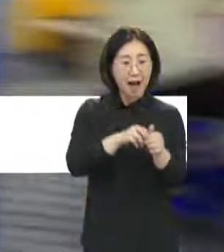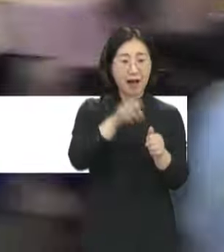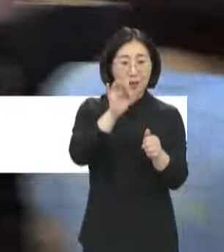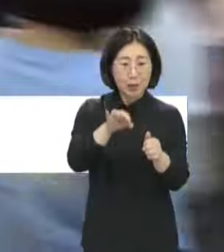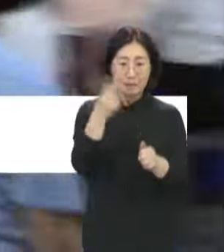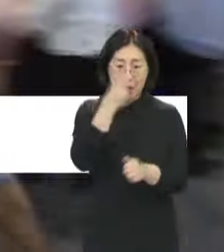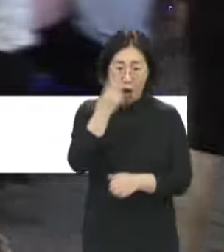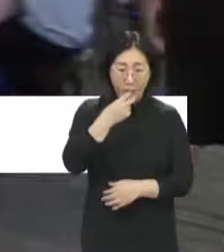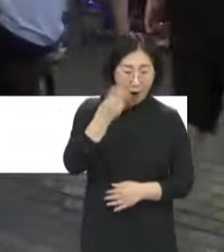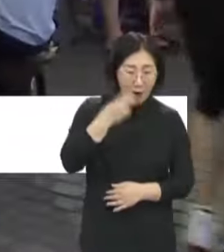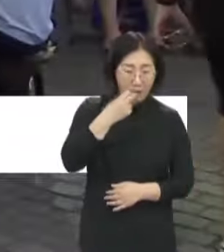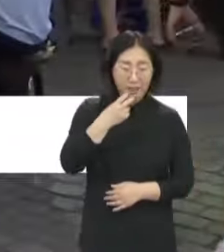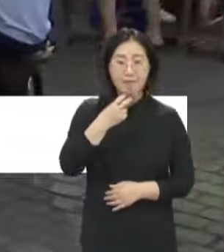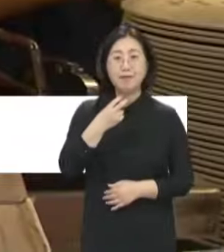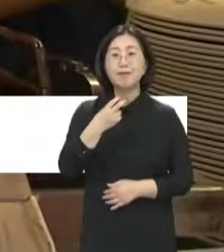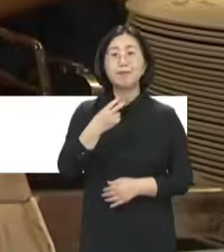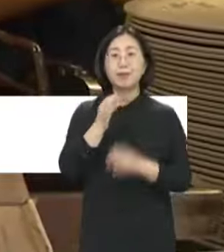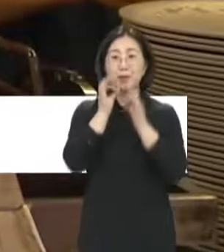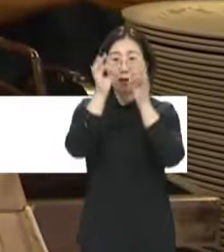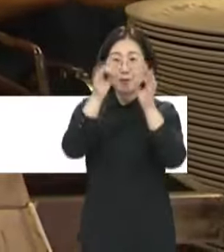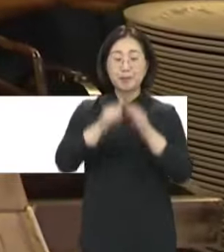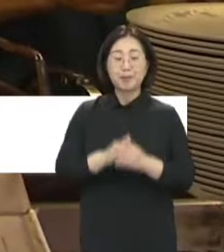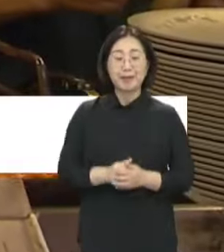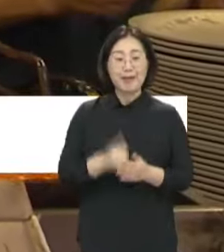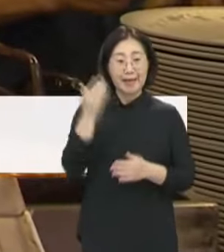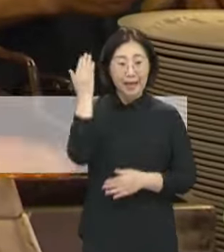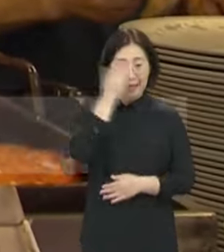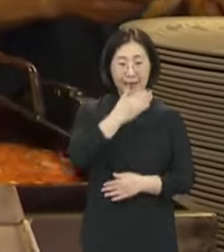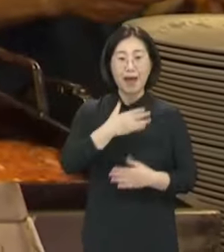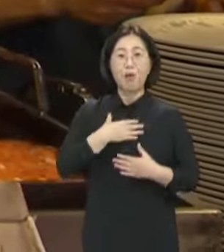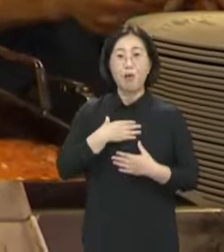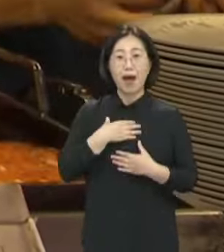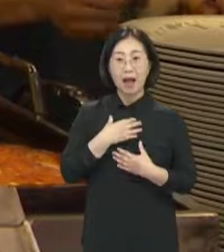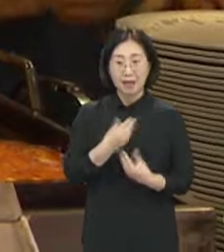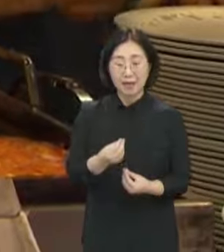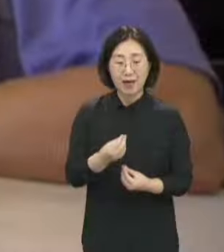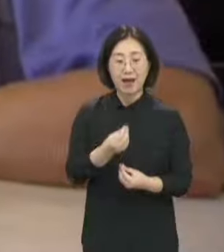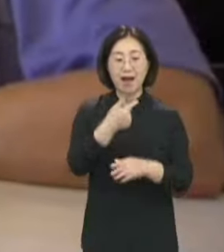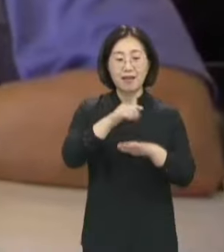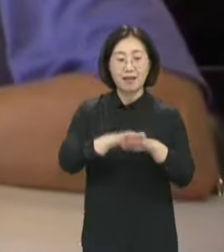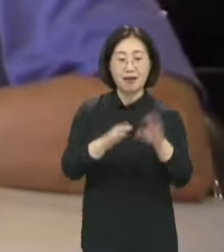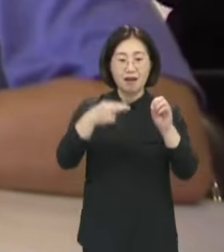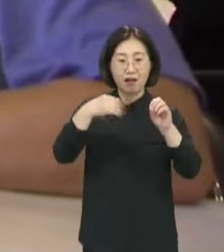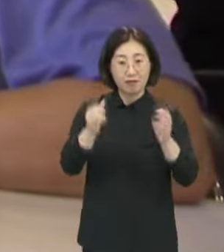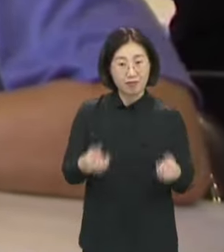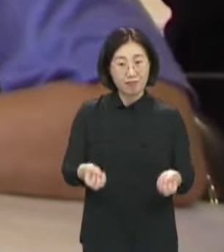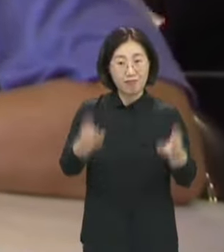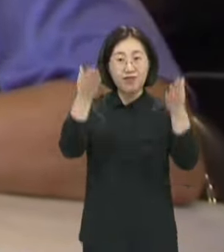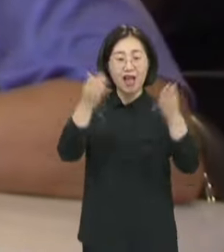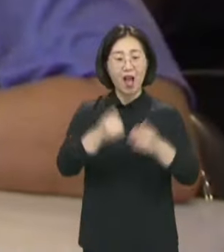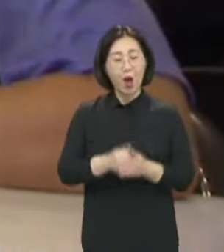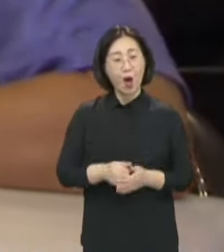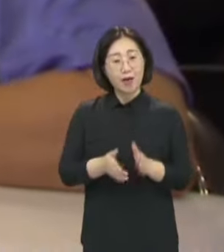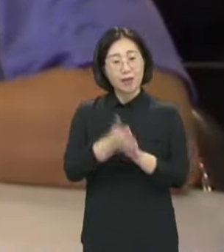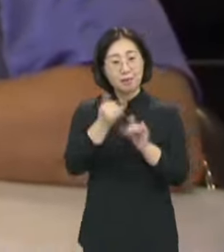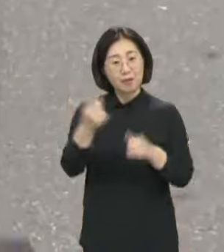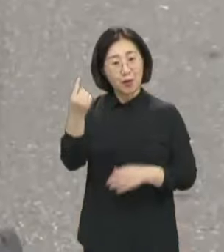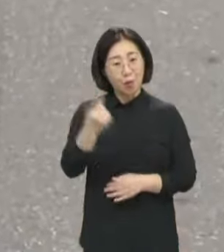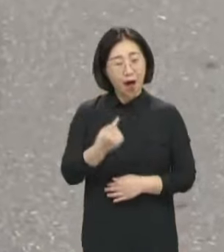요금 근절을 위해 했었습니다 깨끗하고 안전한 대전 영시 축제에 시민들도 큰 만족을